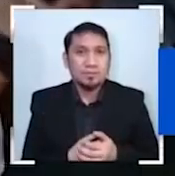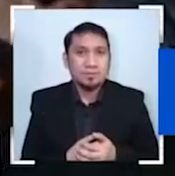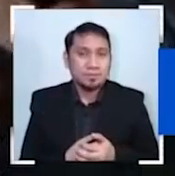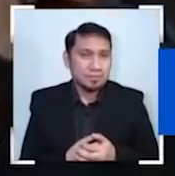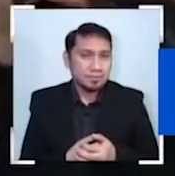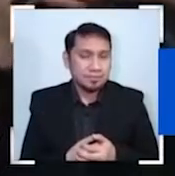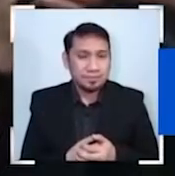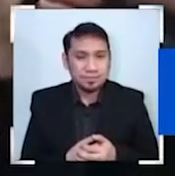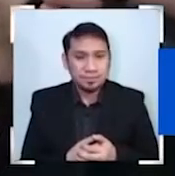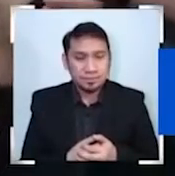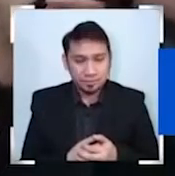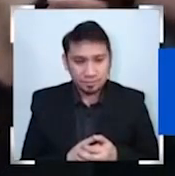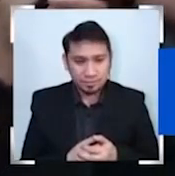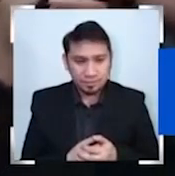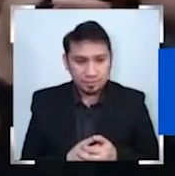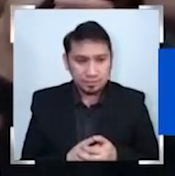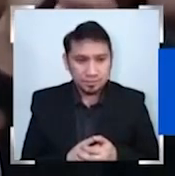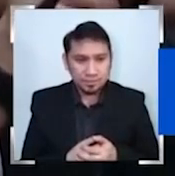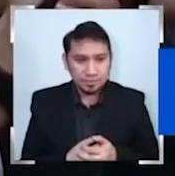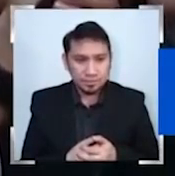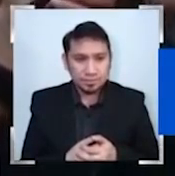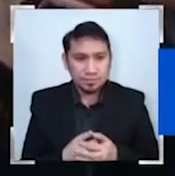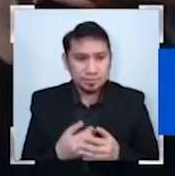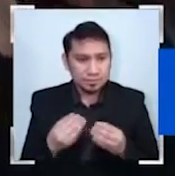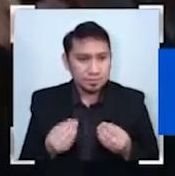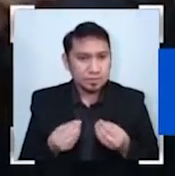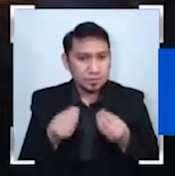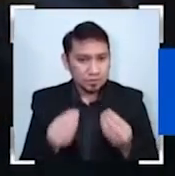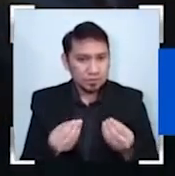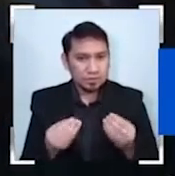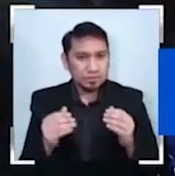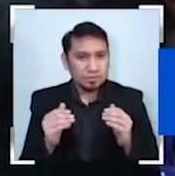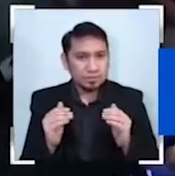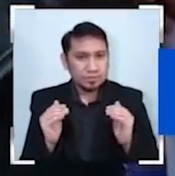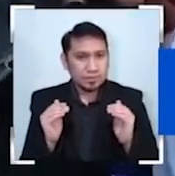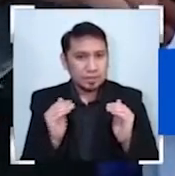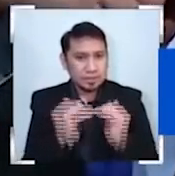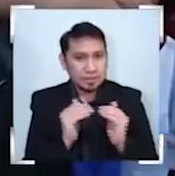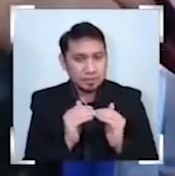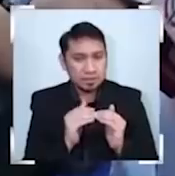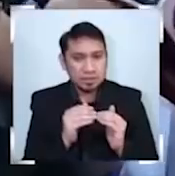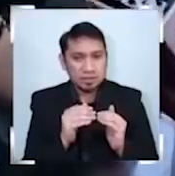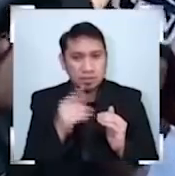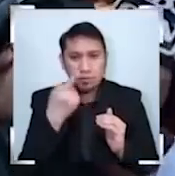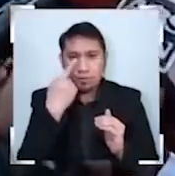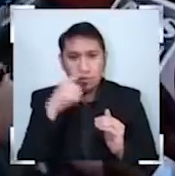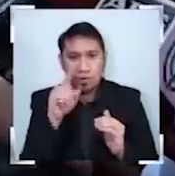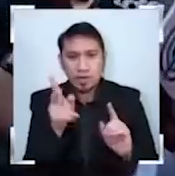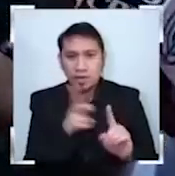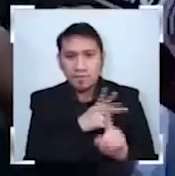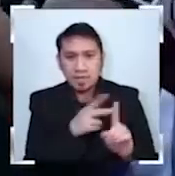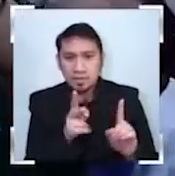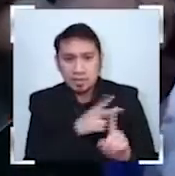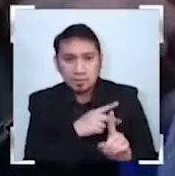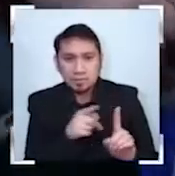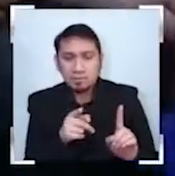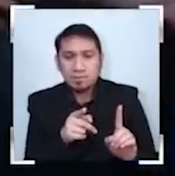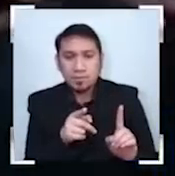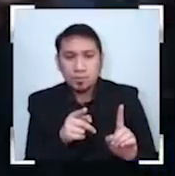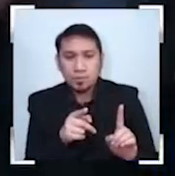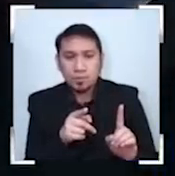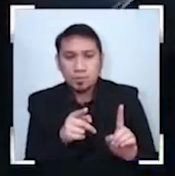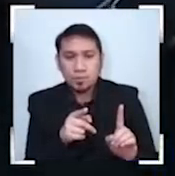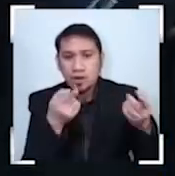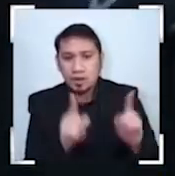cases to give justice to the victims, whether it is abuse in power, or